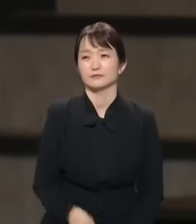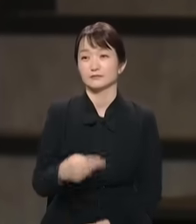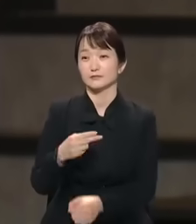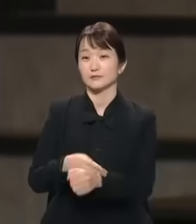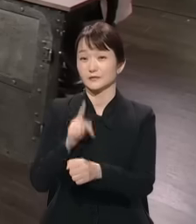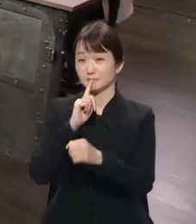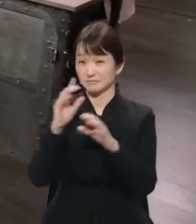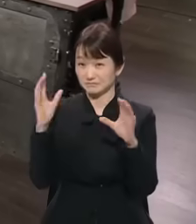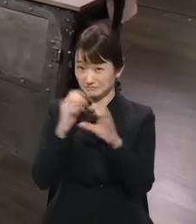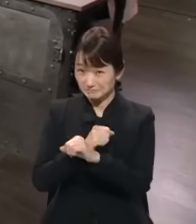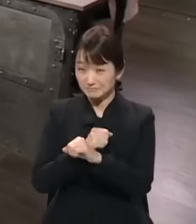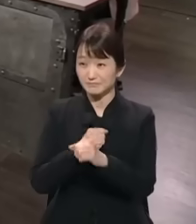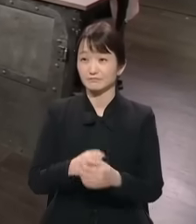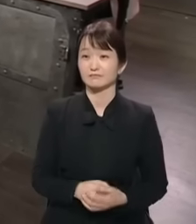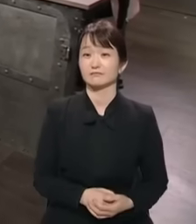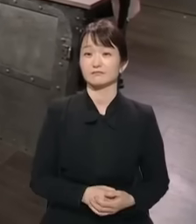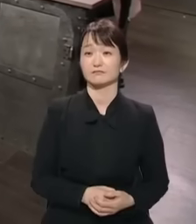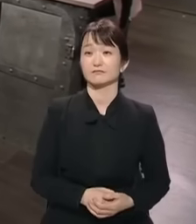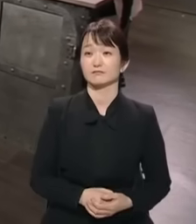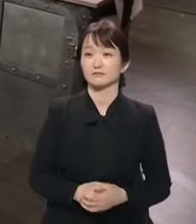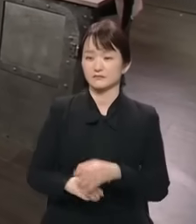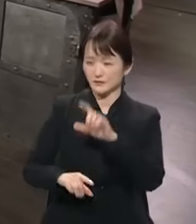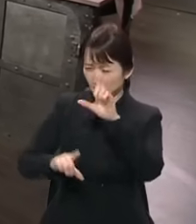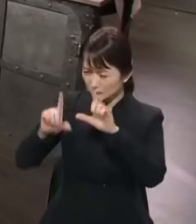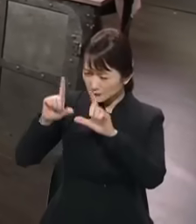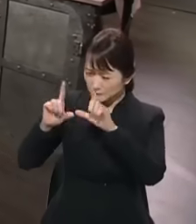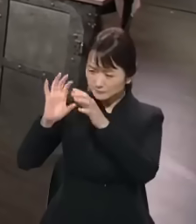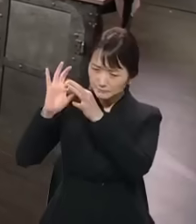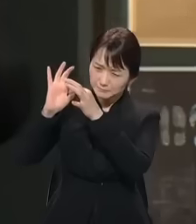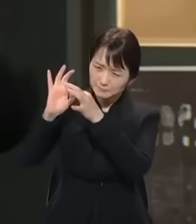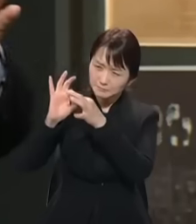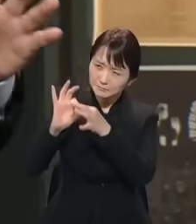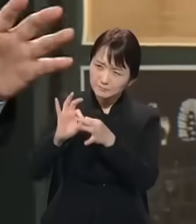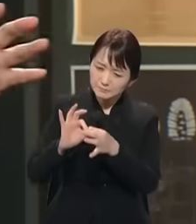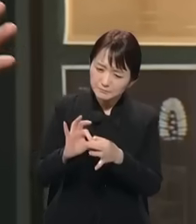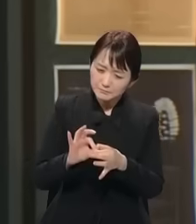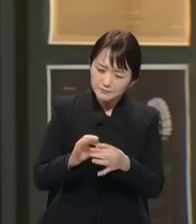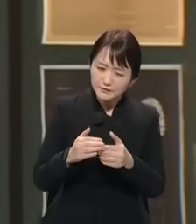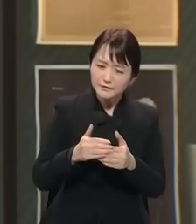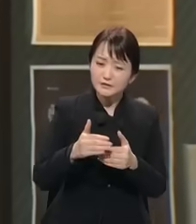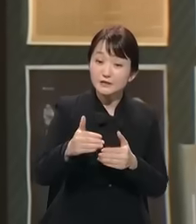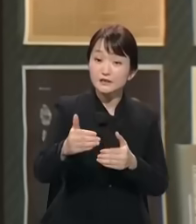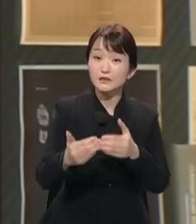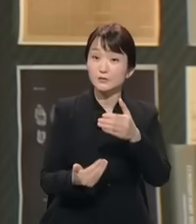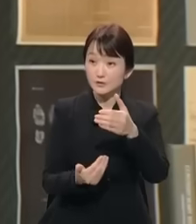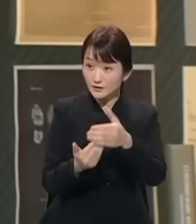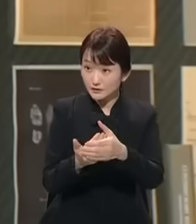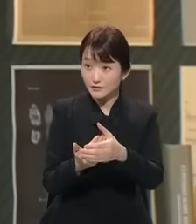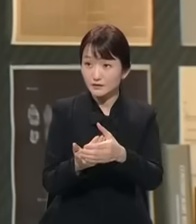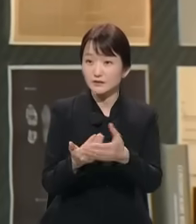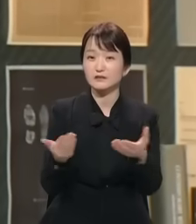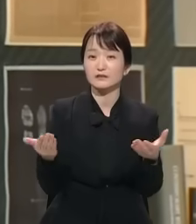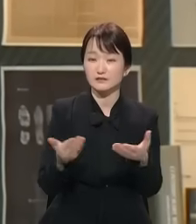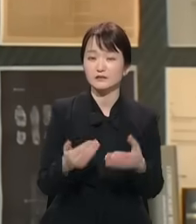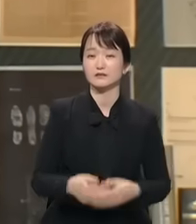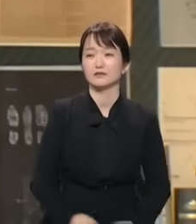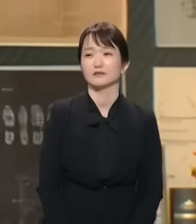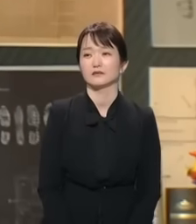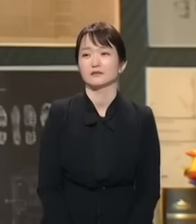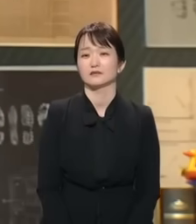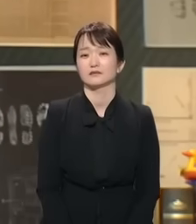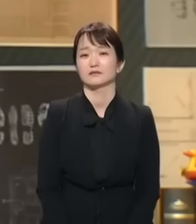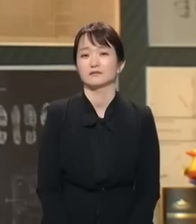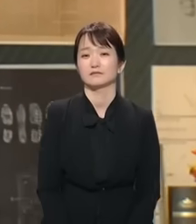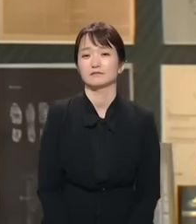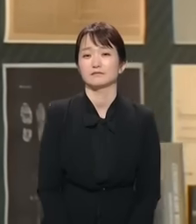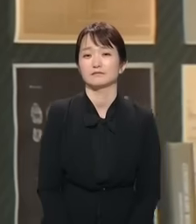말씀을 정리하자면 그러니까 이 증상이 쭉 이어오는 일련의 과정 속에서 벌어진 일이었다. 네. 아, 자, 이자 우리